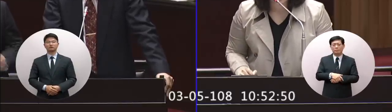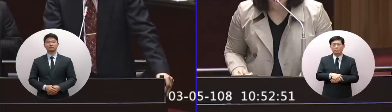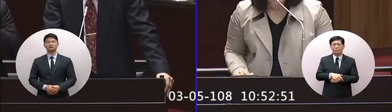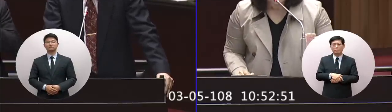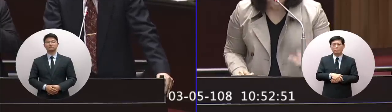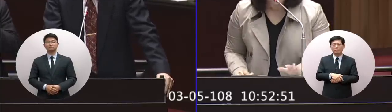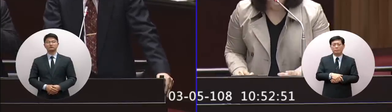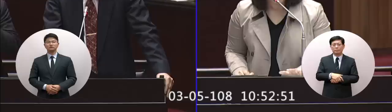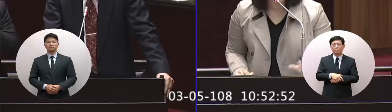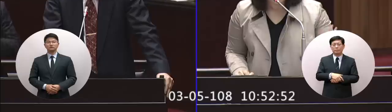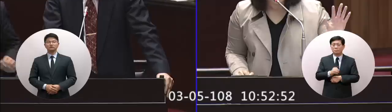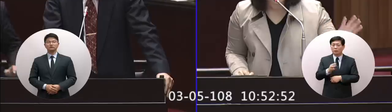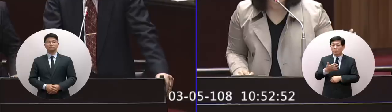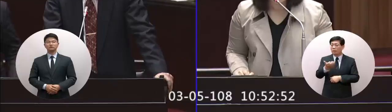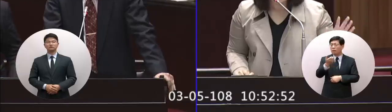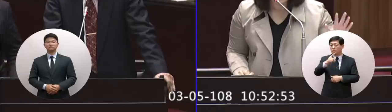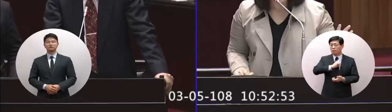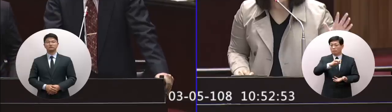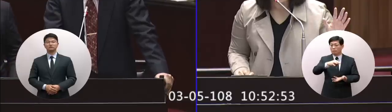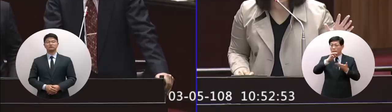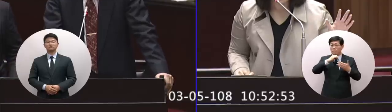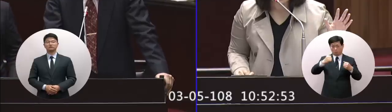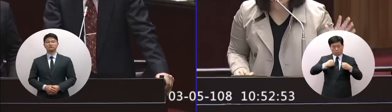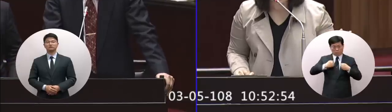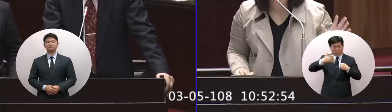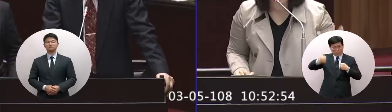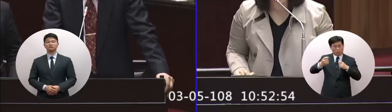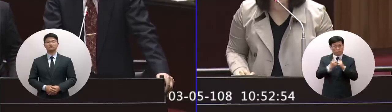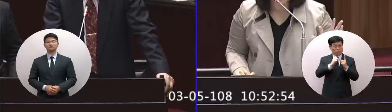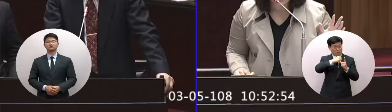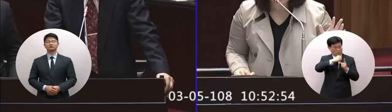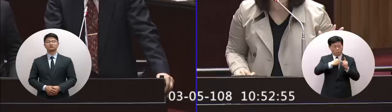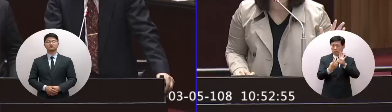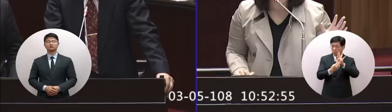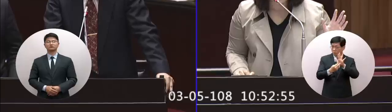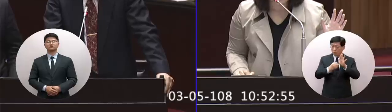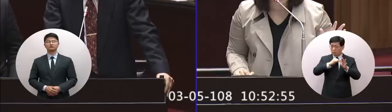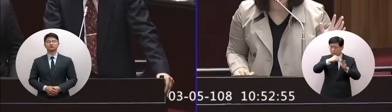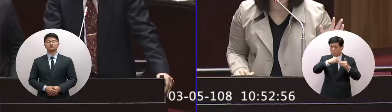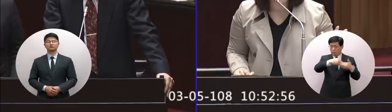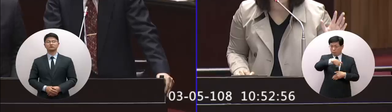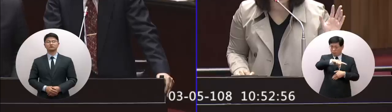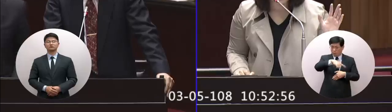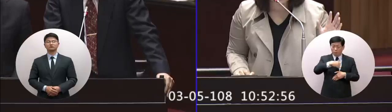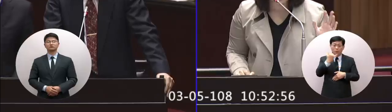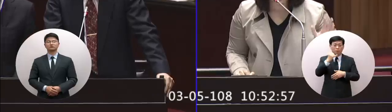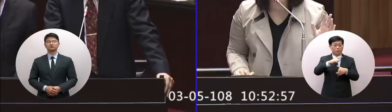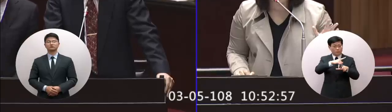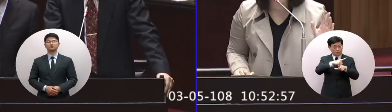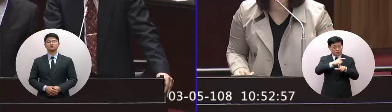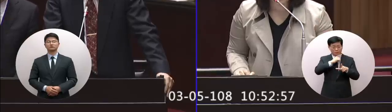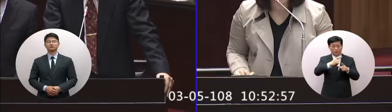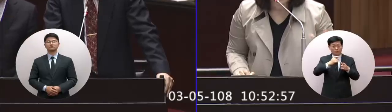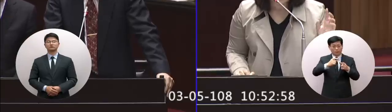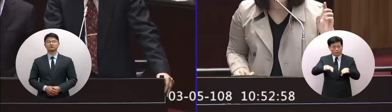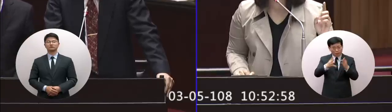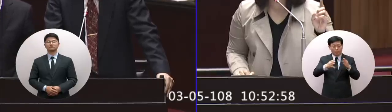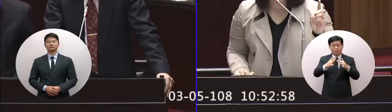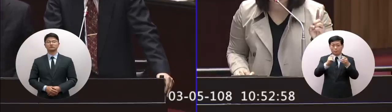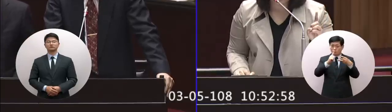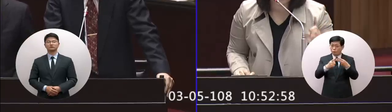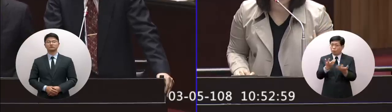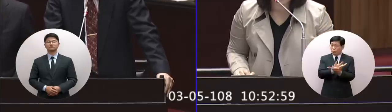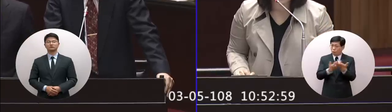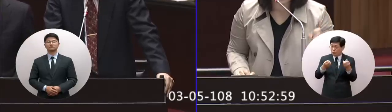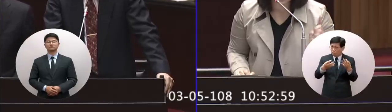你的，就是说，因为你刚刚也提到，习近平年初对台讲话提到是两岸各界可以两岸关系展开民主协商，而且这